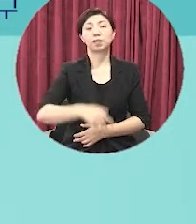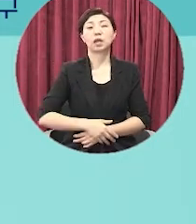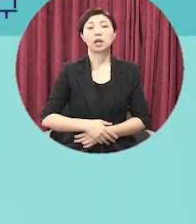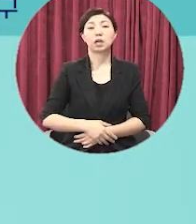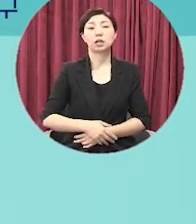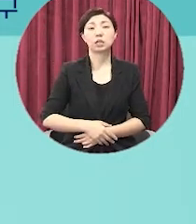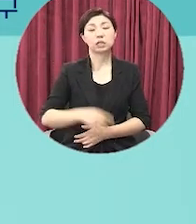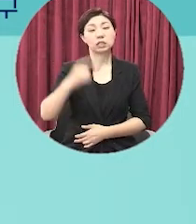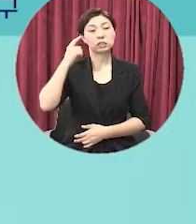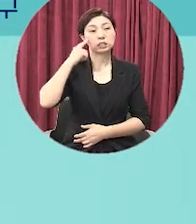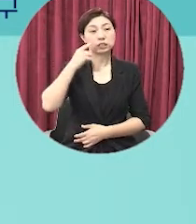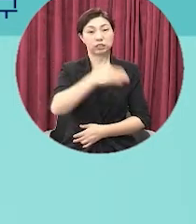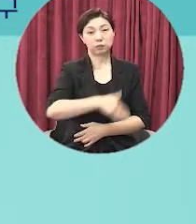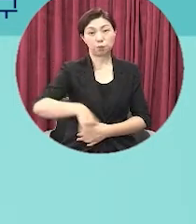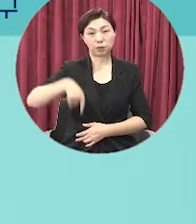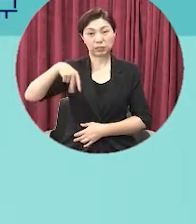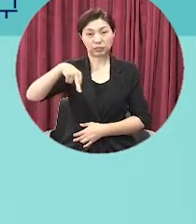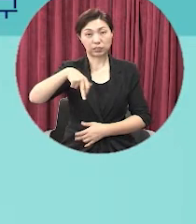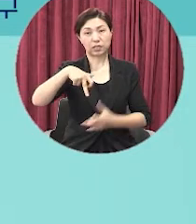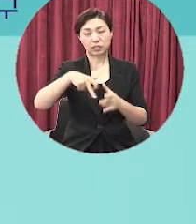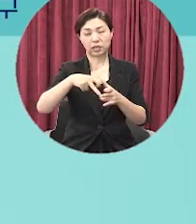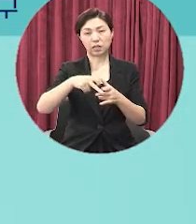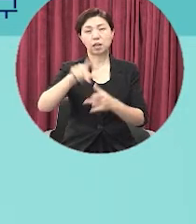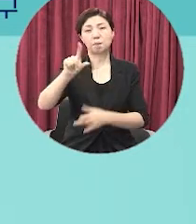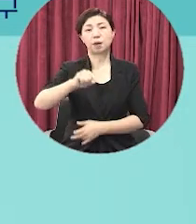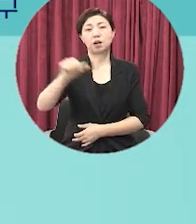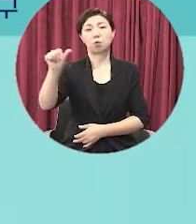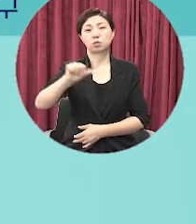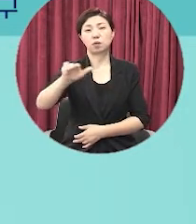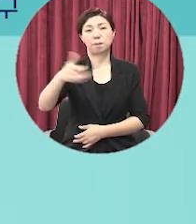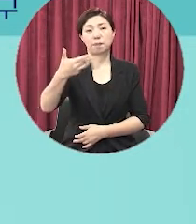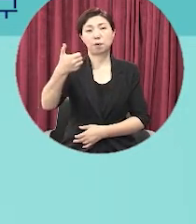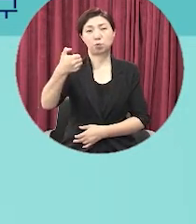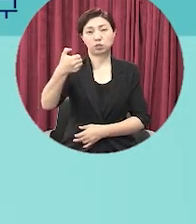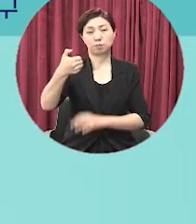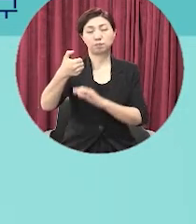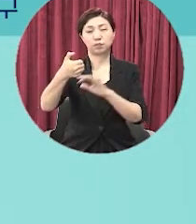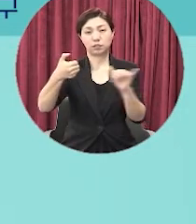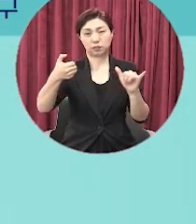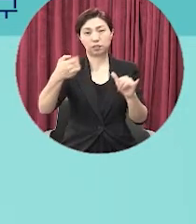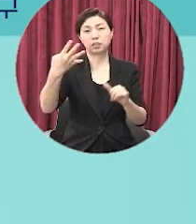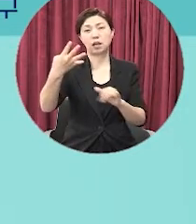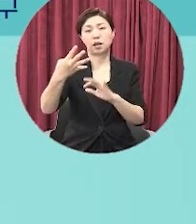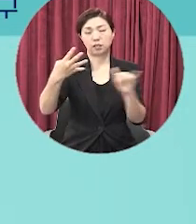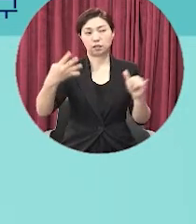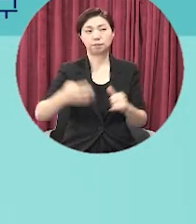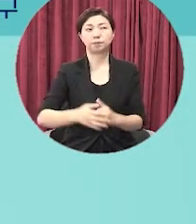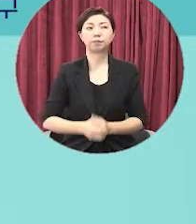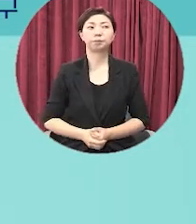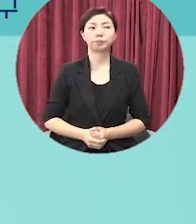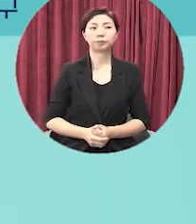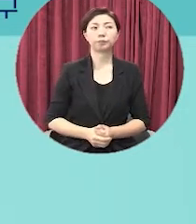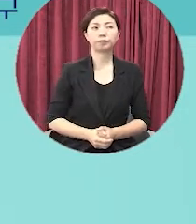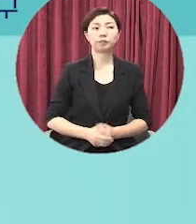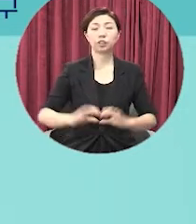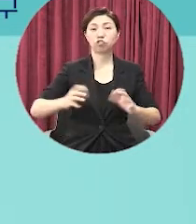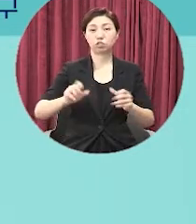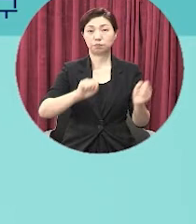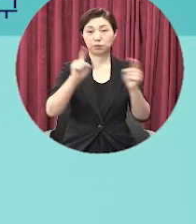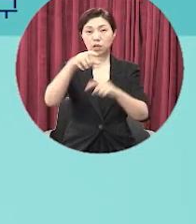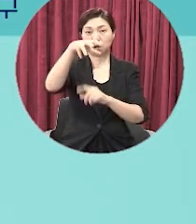명 뭐 이렇게 뽀뽀를 하고 있었습니다 아 뭐 그래서 저희가 이제 국립 짜로 한